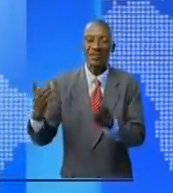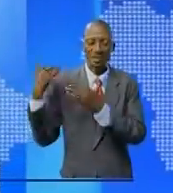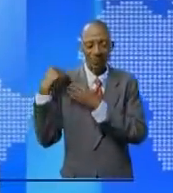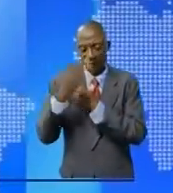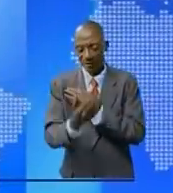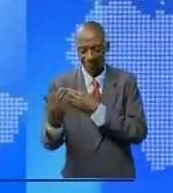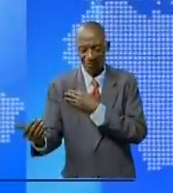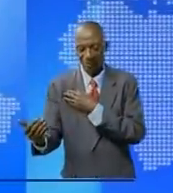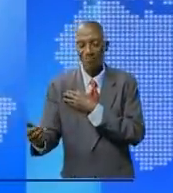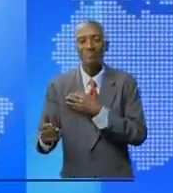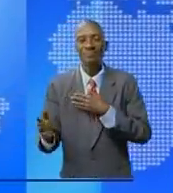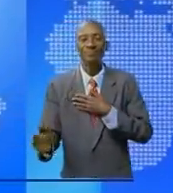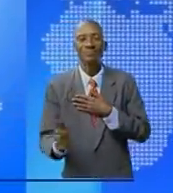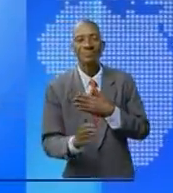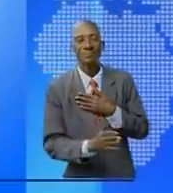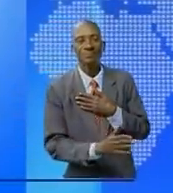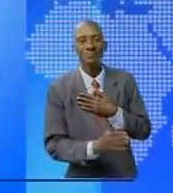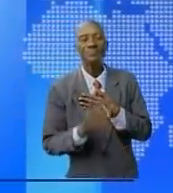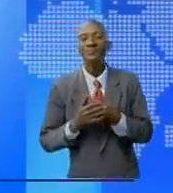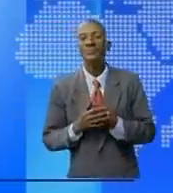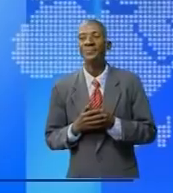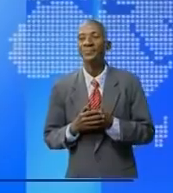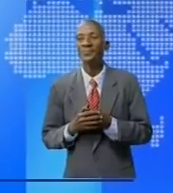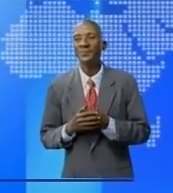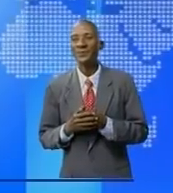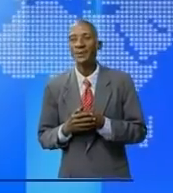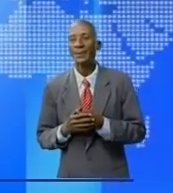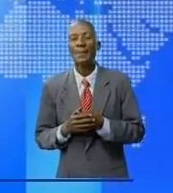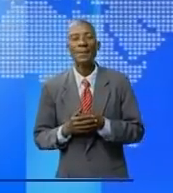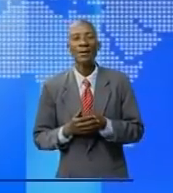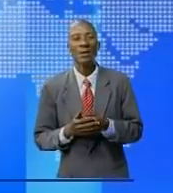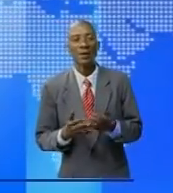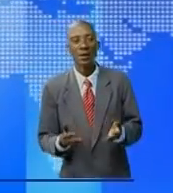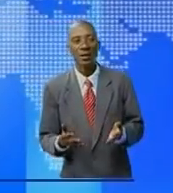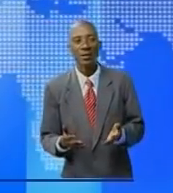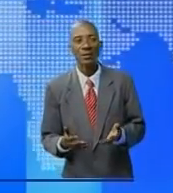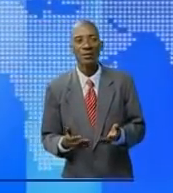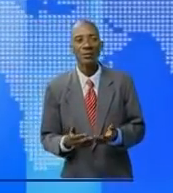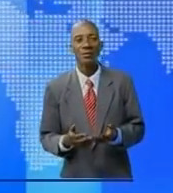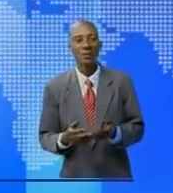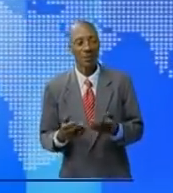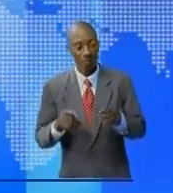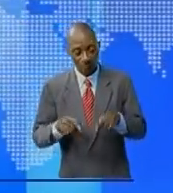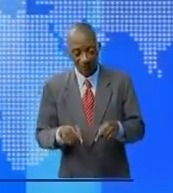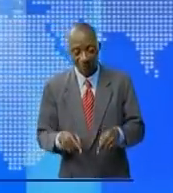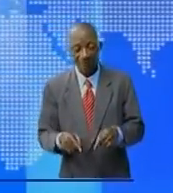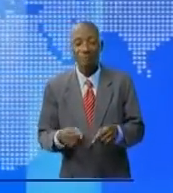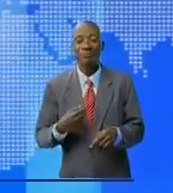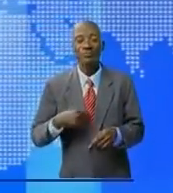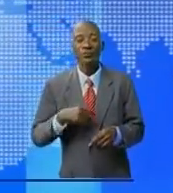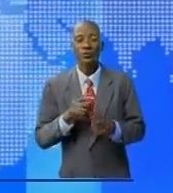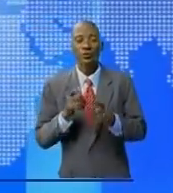La gouvernance minière et gouvernementalité de la violence prédatoractique, l'État